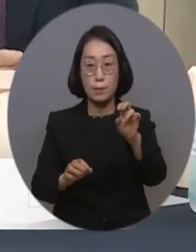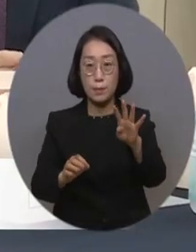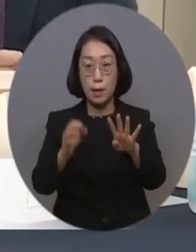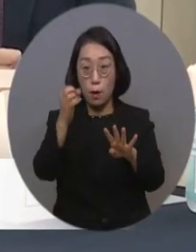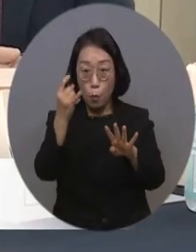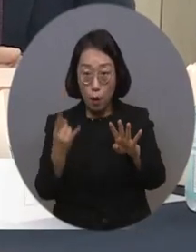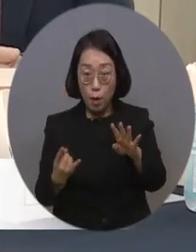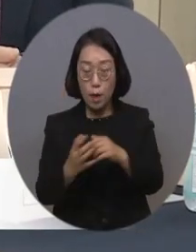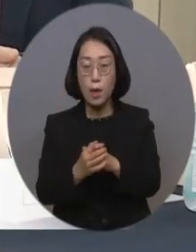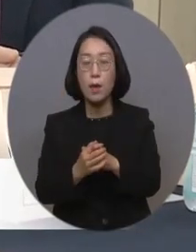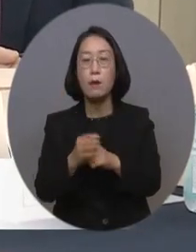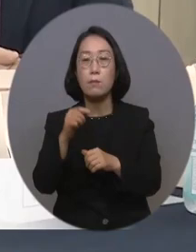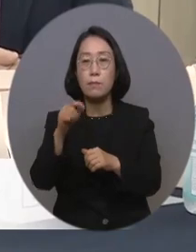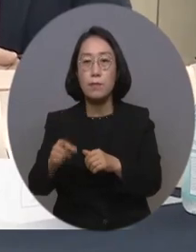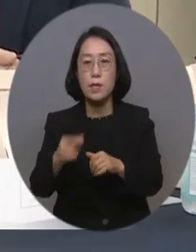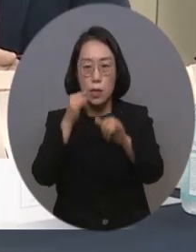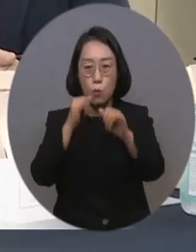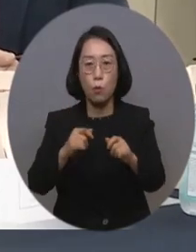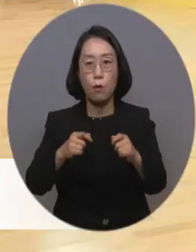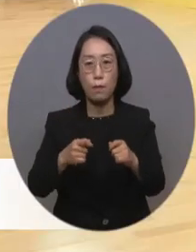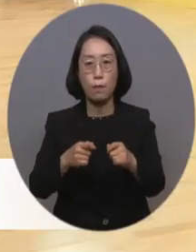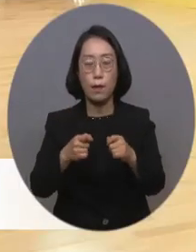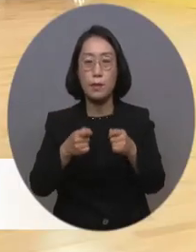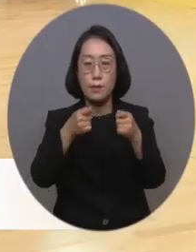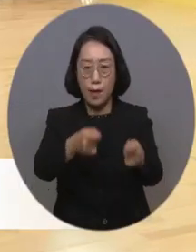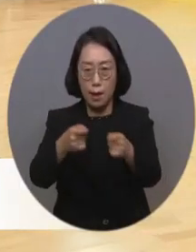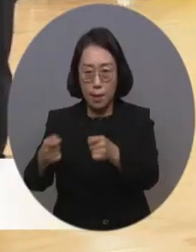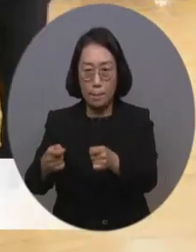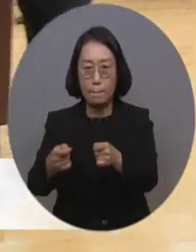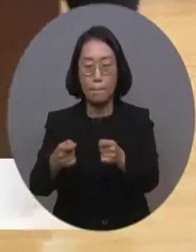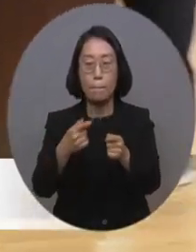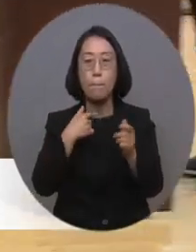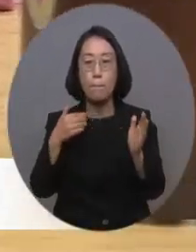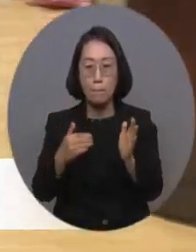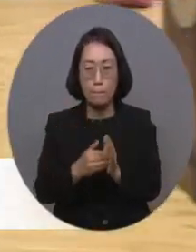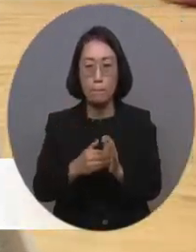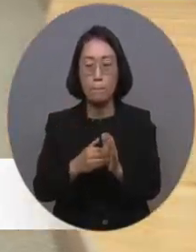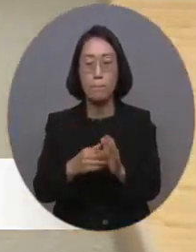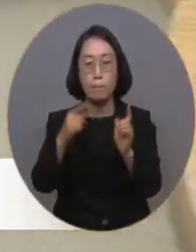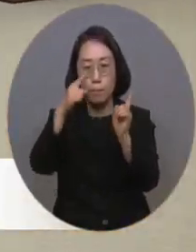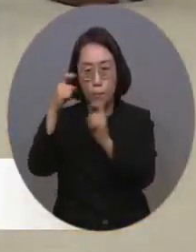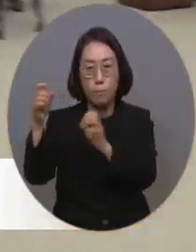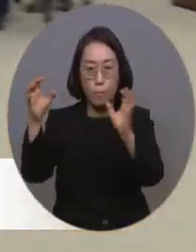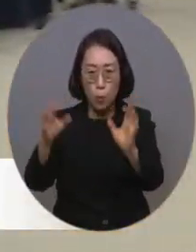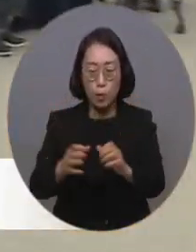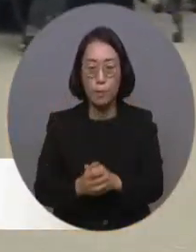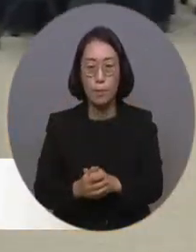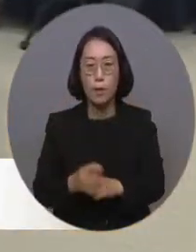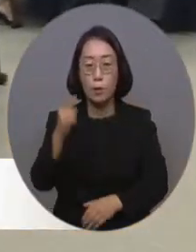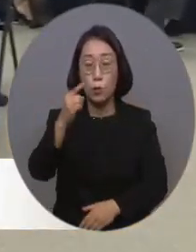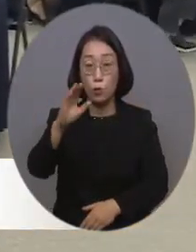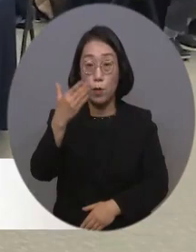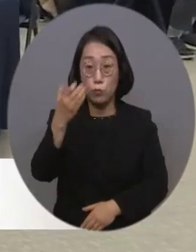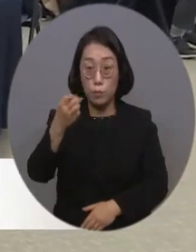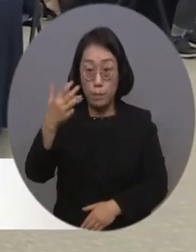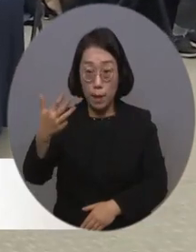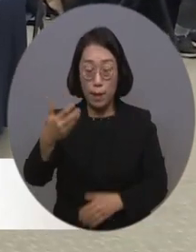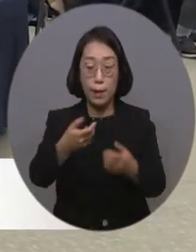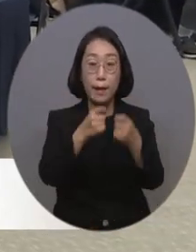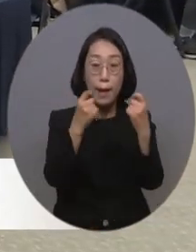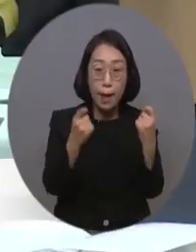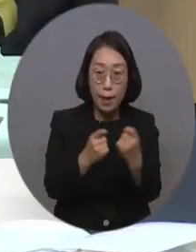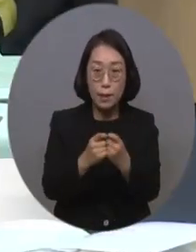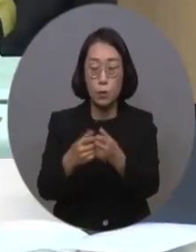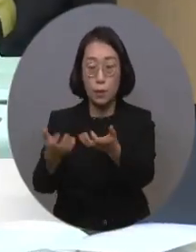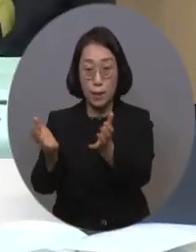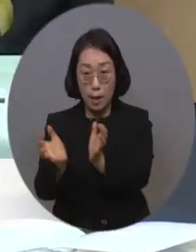한국장애인 인권상 시상식을 개최했습니다. 한국장애인 인권상은 1998년 개인과 단체 등